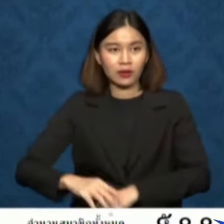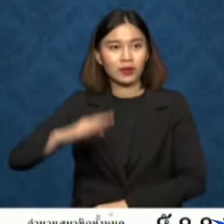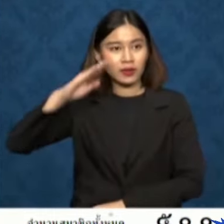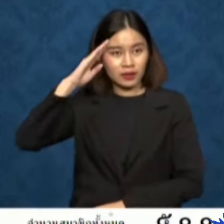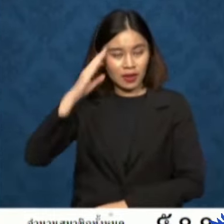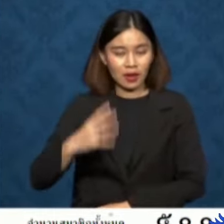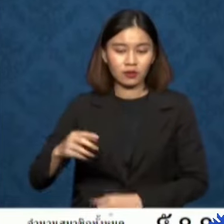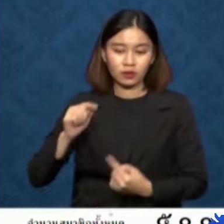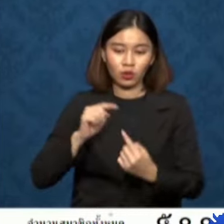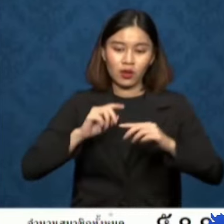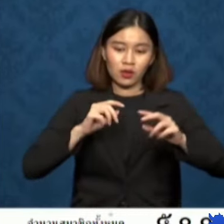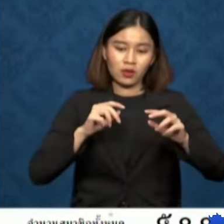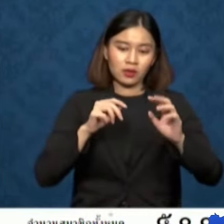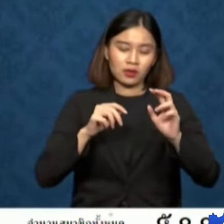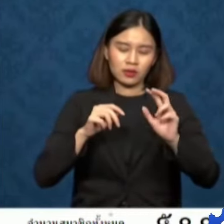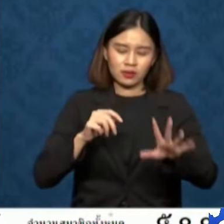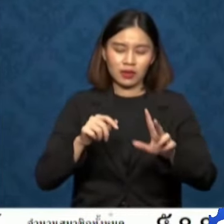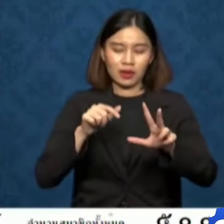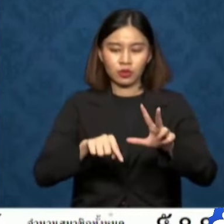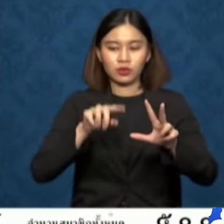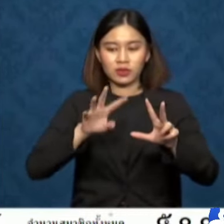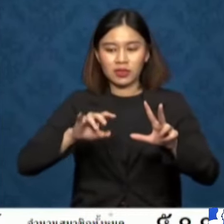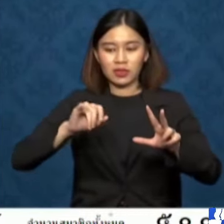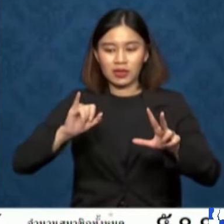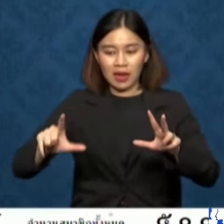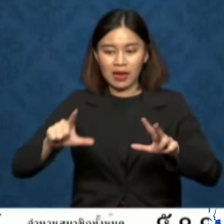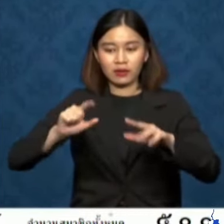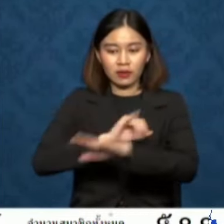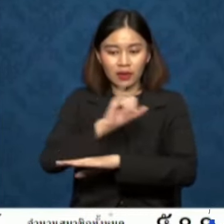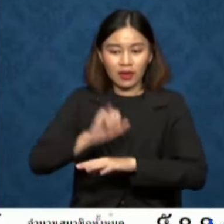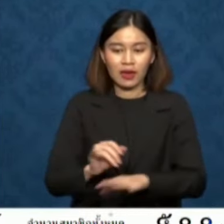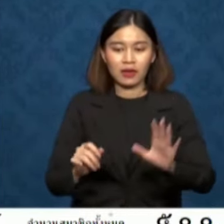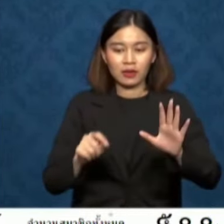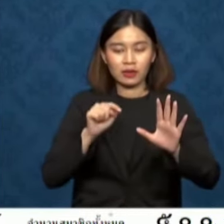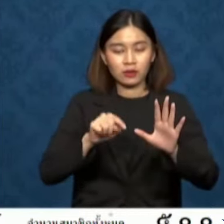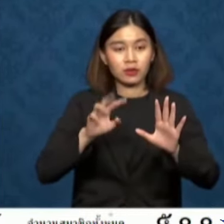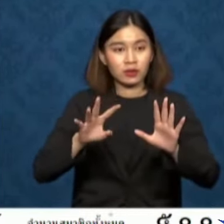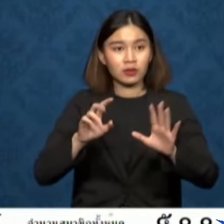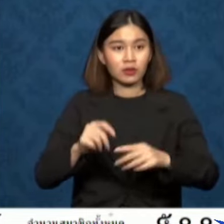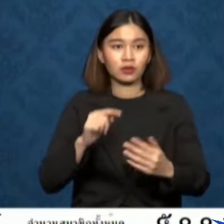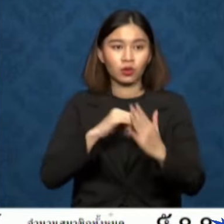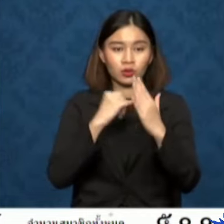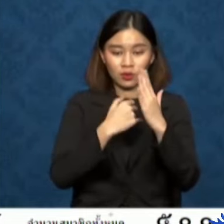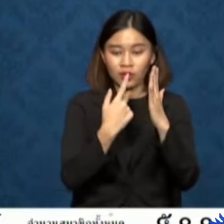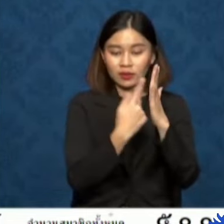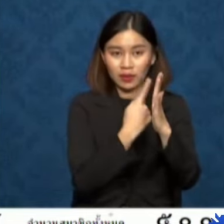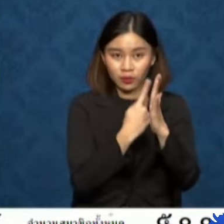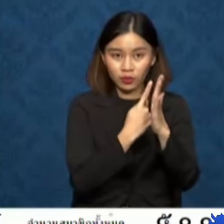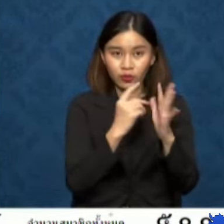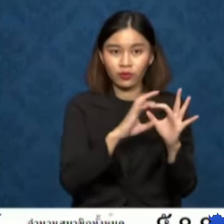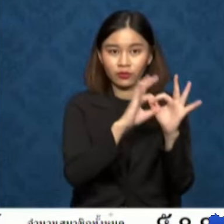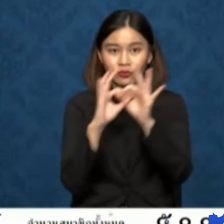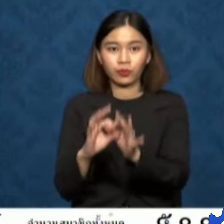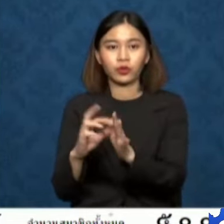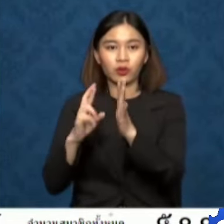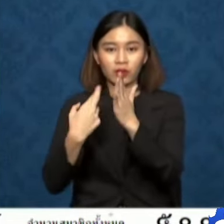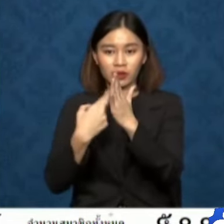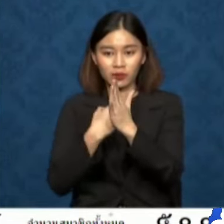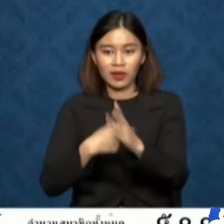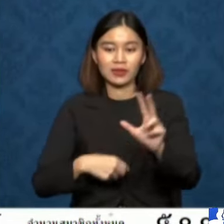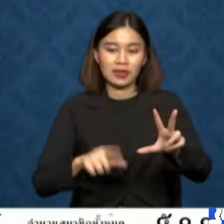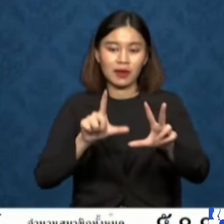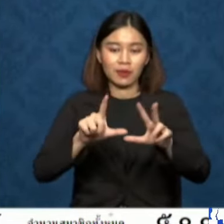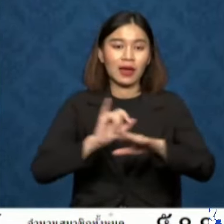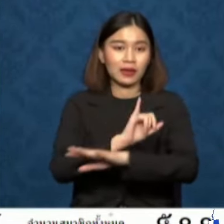ฮุบเอาไว้ถึง 4.5ล้านไร่และใน 4.5ล้านไร่อยู่ในจังหวัดกาญจนบุรีและคาบเกี่ยวไปยังราชบุรีถึง 3